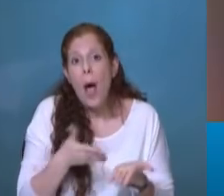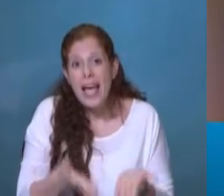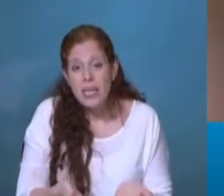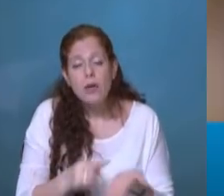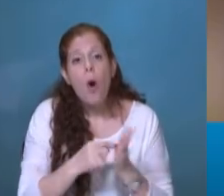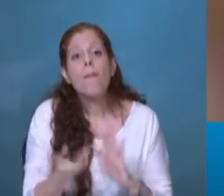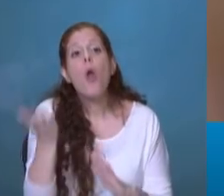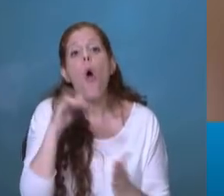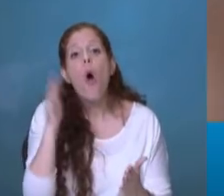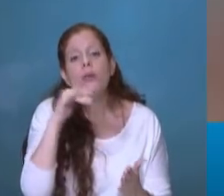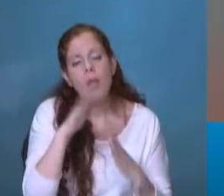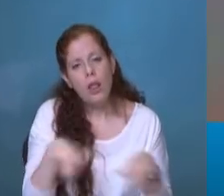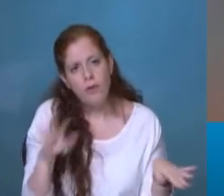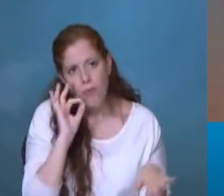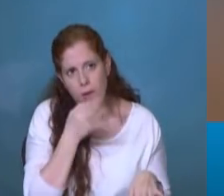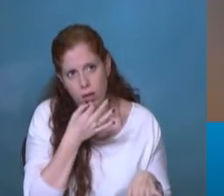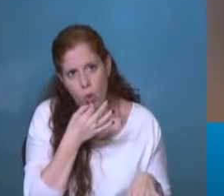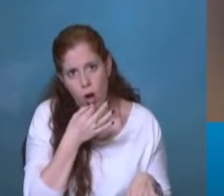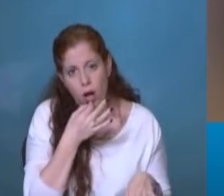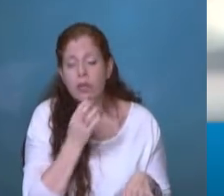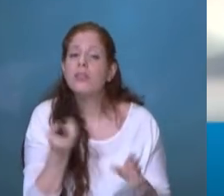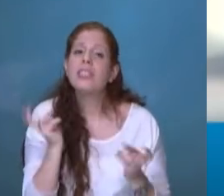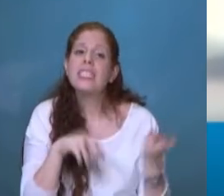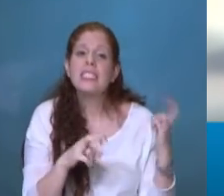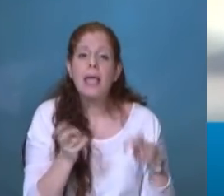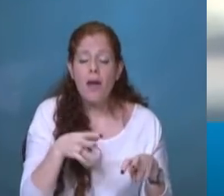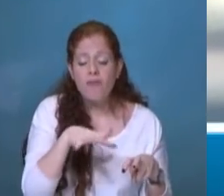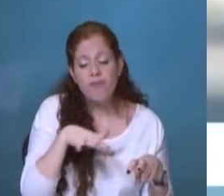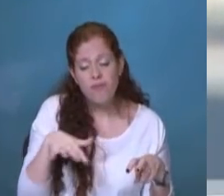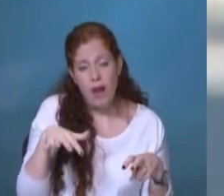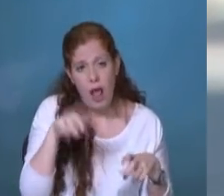לעוד ועוד ילדים ובני נוער להצטרף למעגל הלוקים בלחץ דם גבוה.